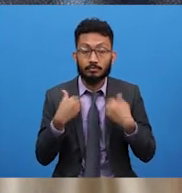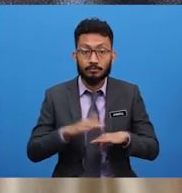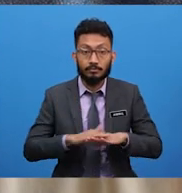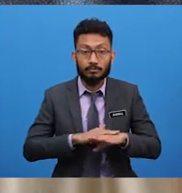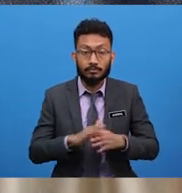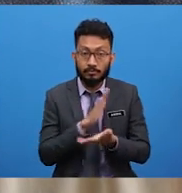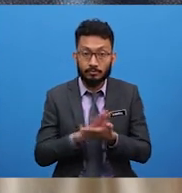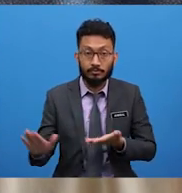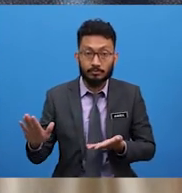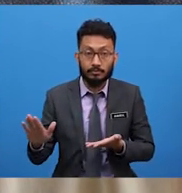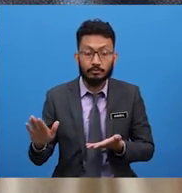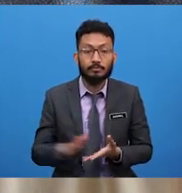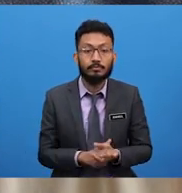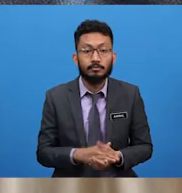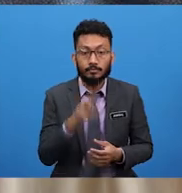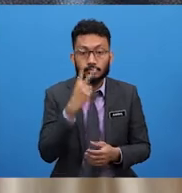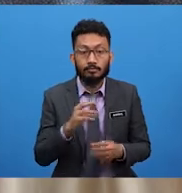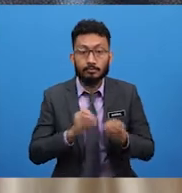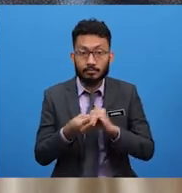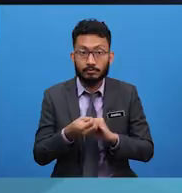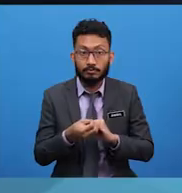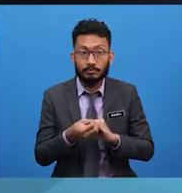ukuran yang jelas dan bersudut tepat.